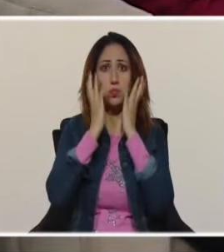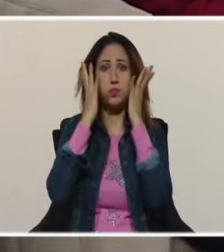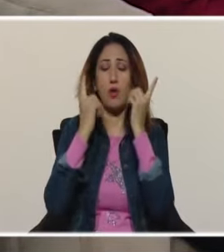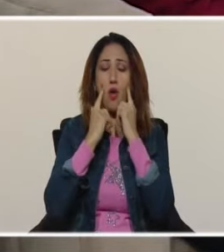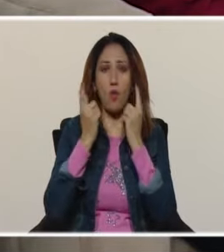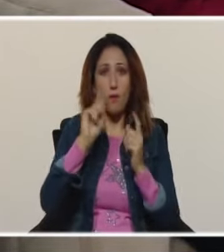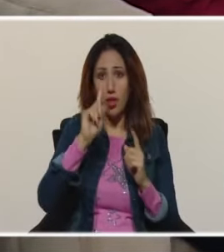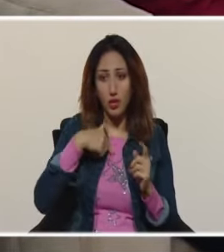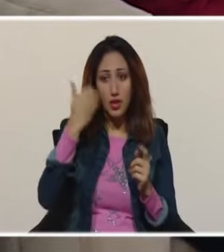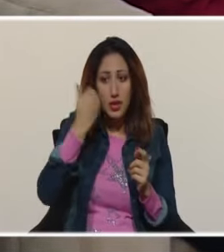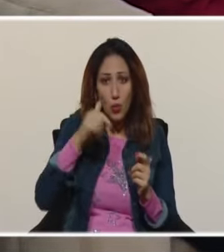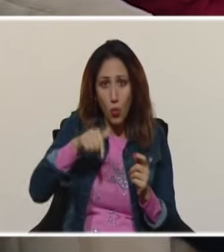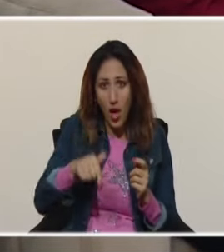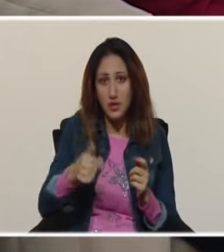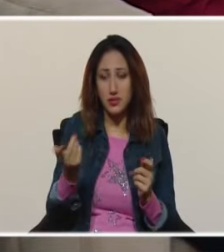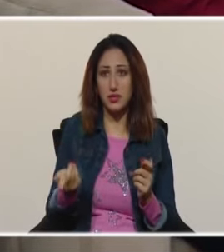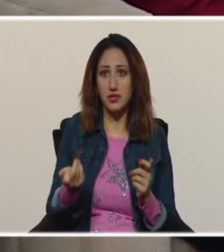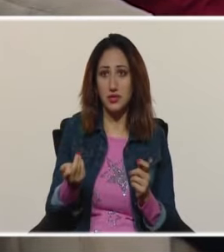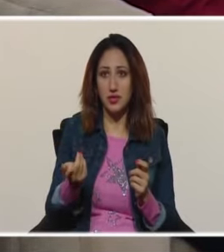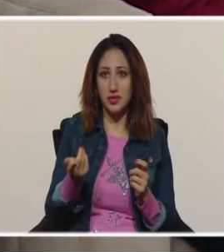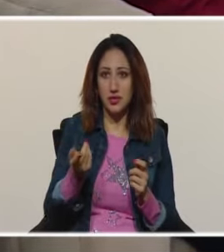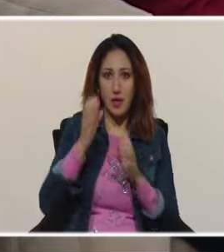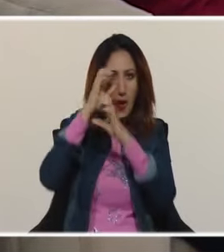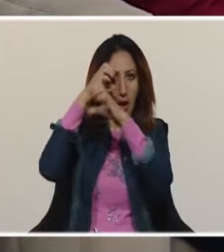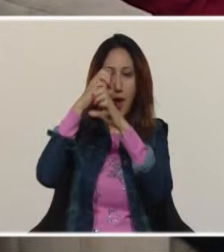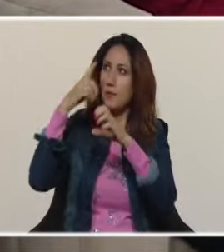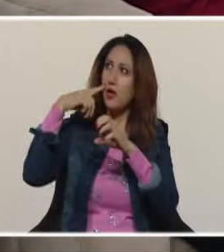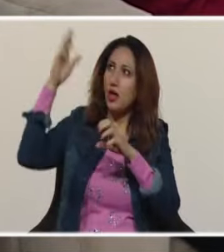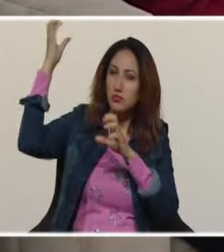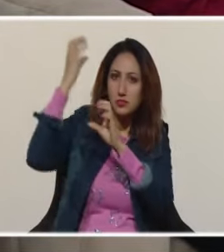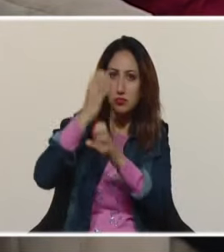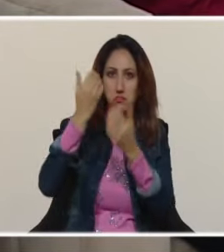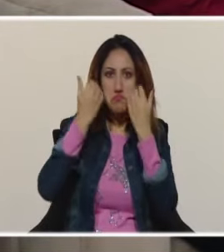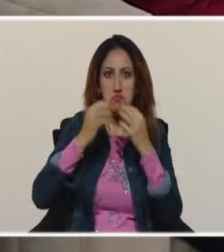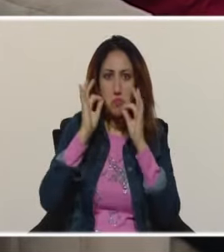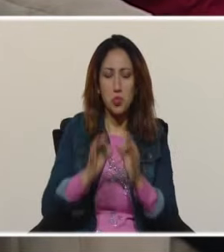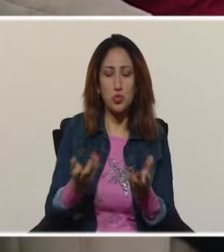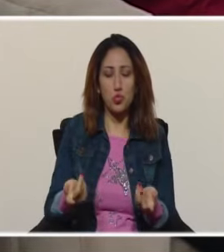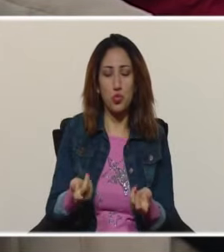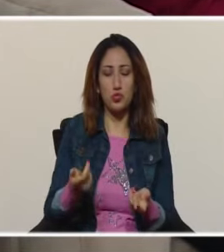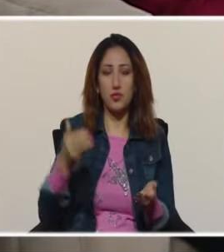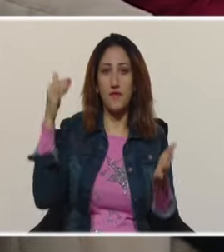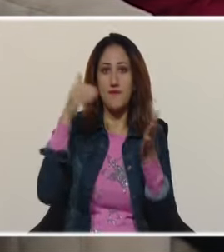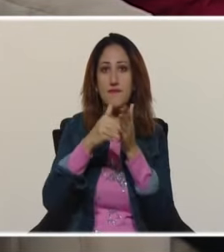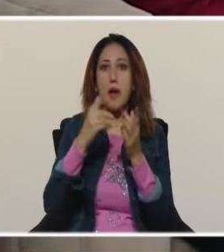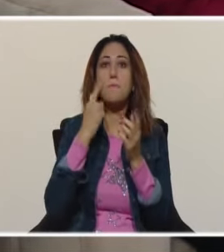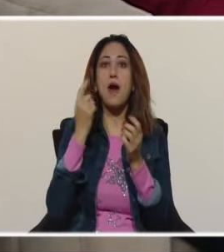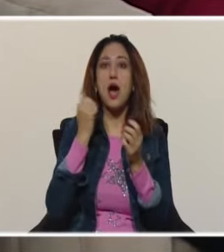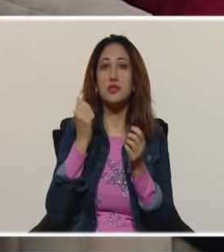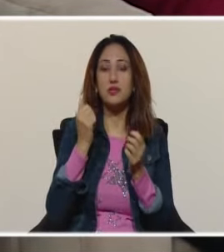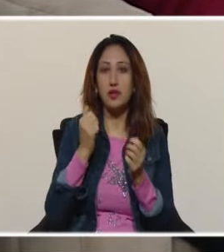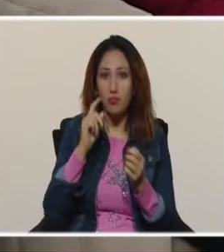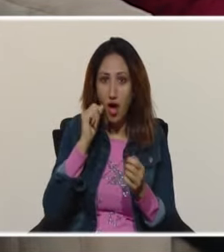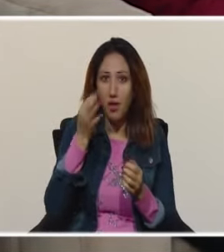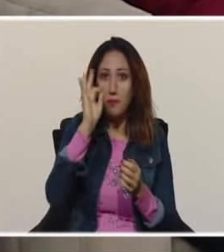قال له لا والله انا لسه حالق لك. فراح جايب كاميرات وجاب صاحب المحل، بعد ده كله في الاخر جيت له انا بقى، اخويا جاي له قال